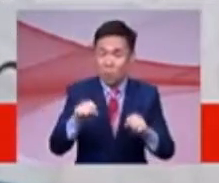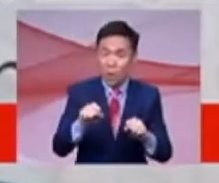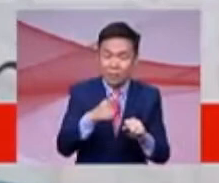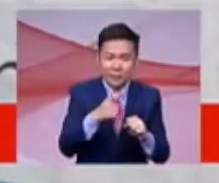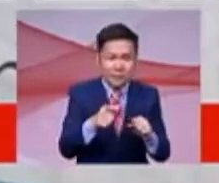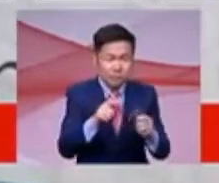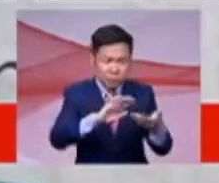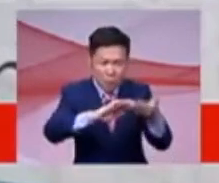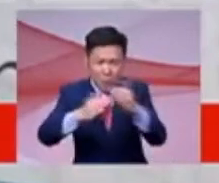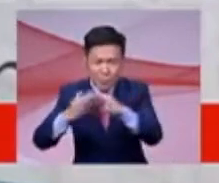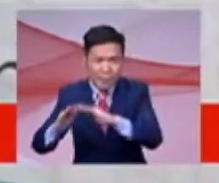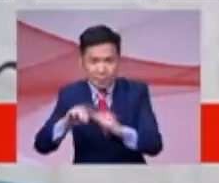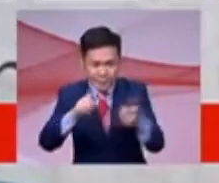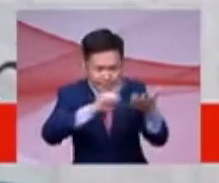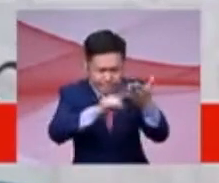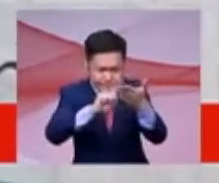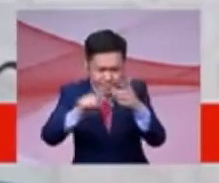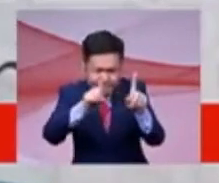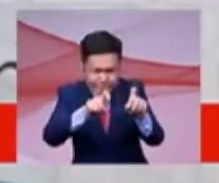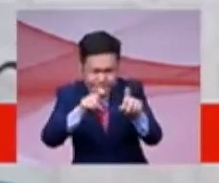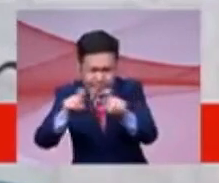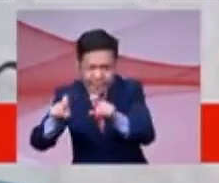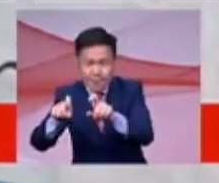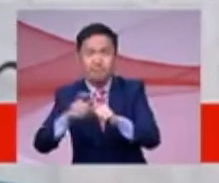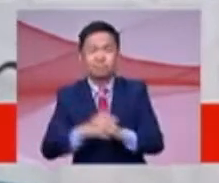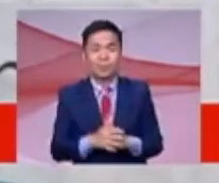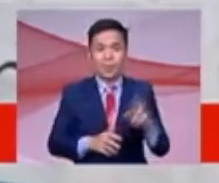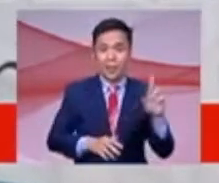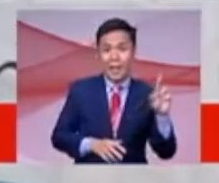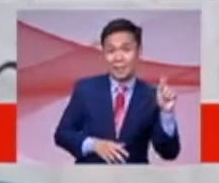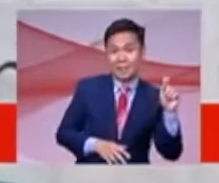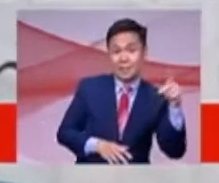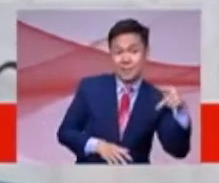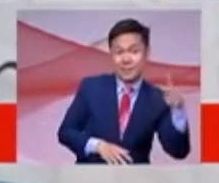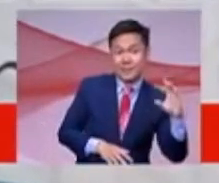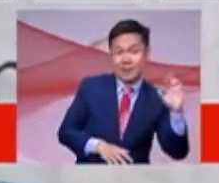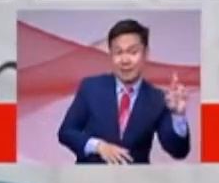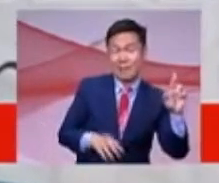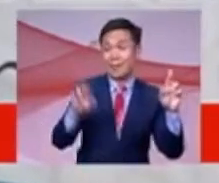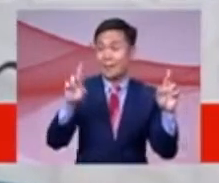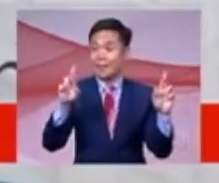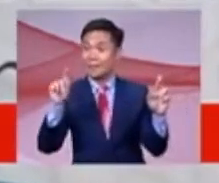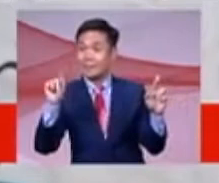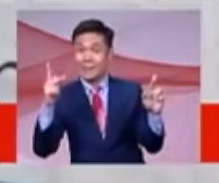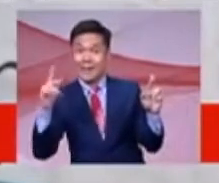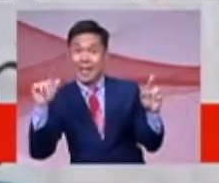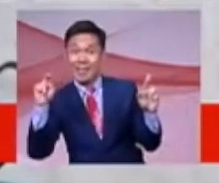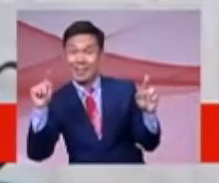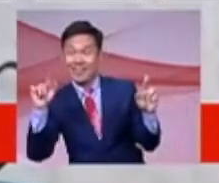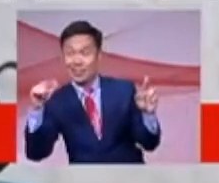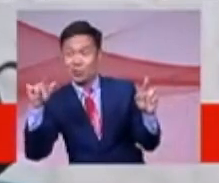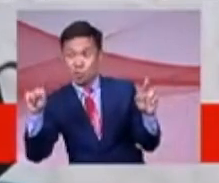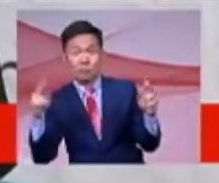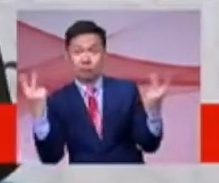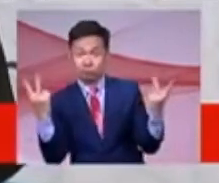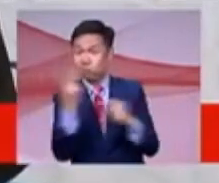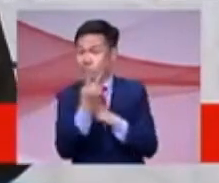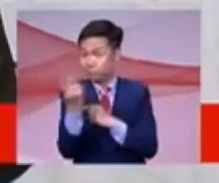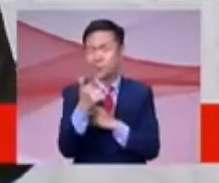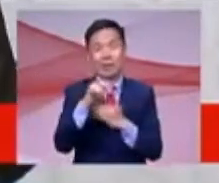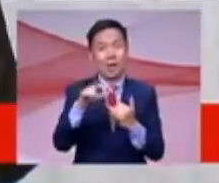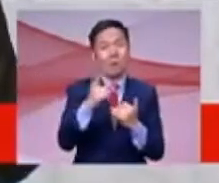di komuniti. Jadi menggunakan dua-dua kaedah RT-PCR dan RTK antigen, kita boleh menambahkan ujian